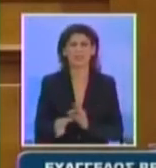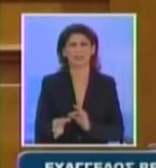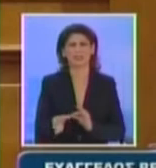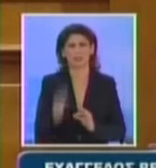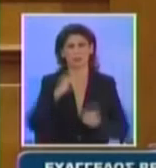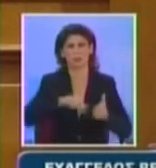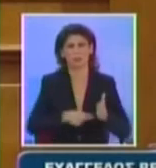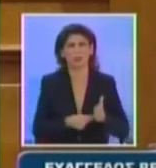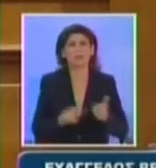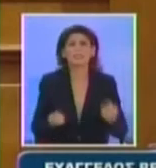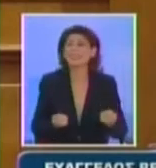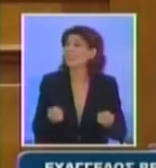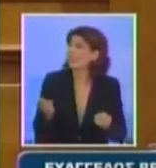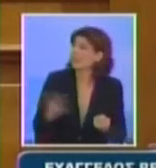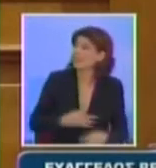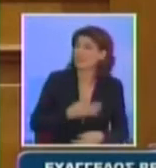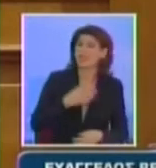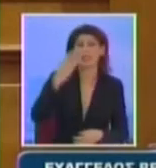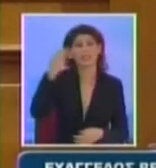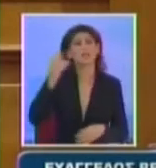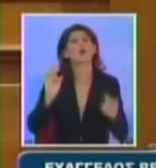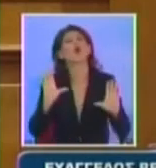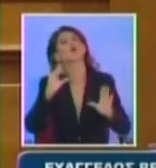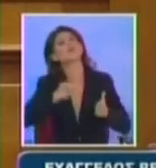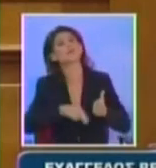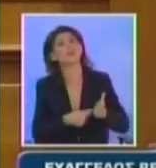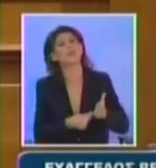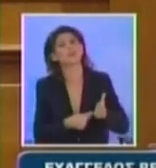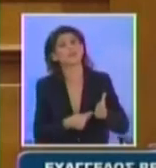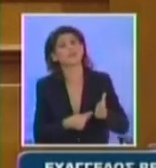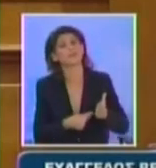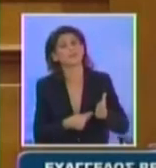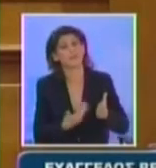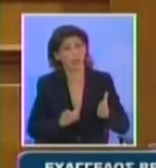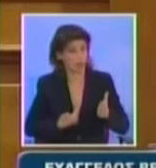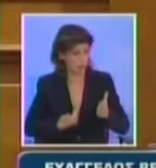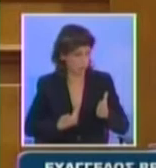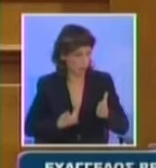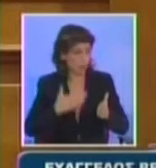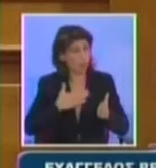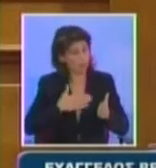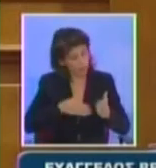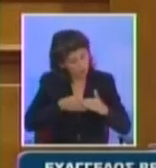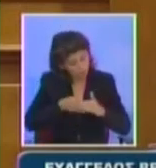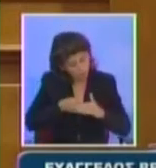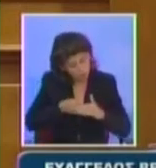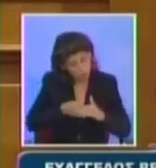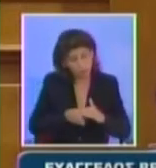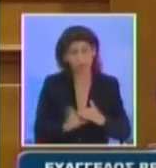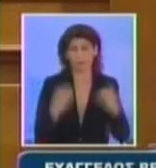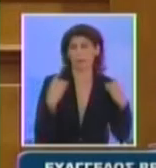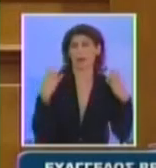μνημόνιο. Τι θα απογίνεται, κύριε Τσίπρα, χωρίς μνημόνιο? Εμείς θέλουμε να βγούμε από το